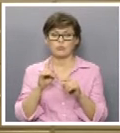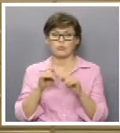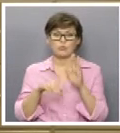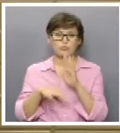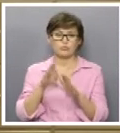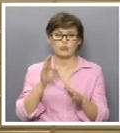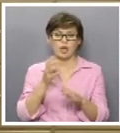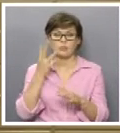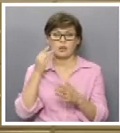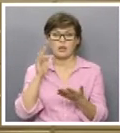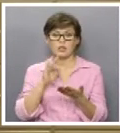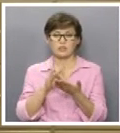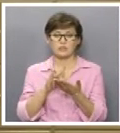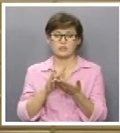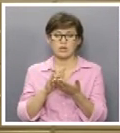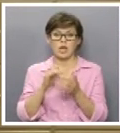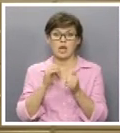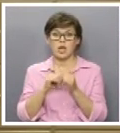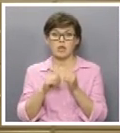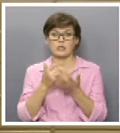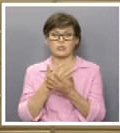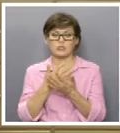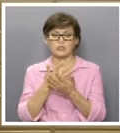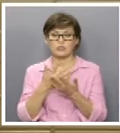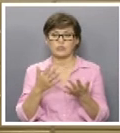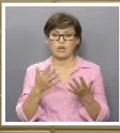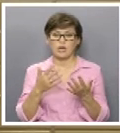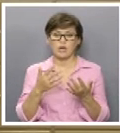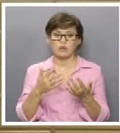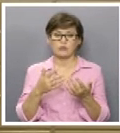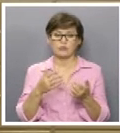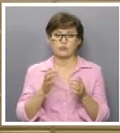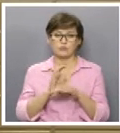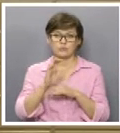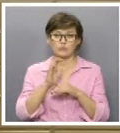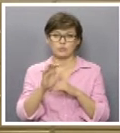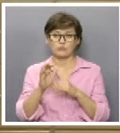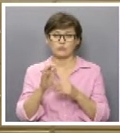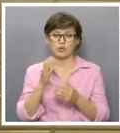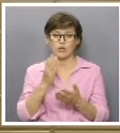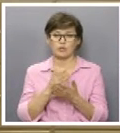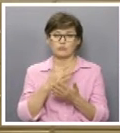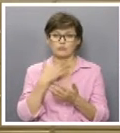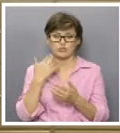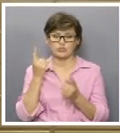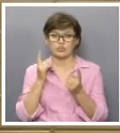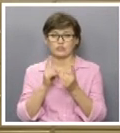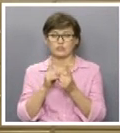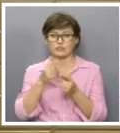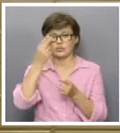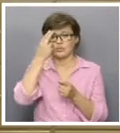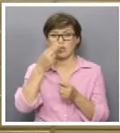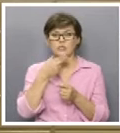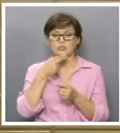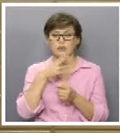күні Алматы қаласында әртүрлі өндірушілердің әртүрлі өнімдері көптеп кездеседі. Олар итальяндық